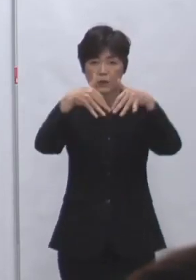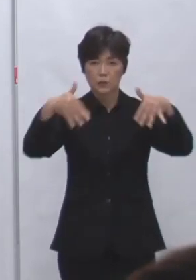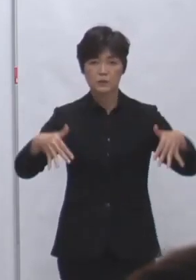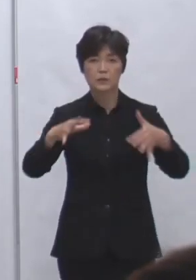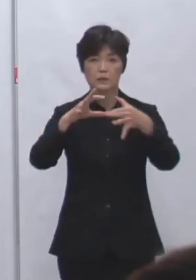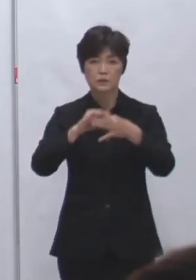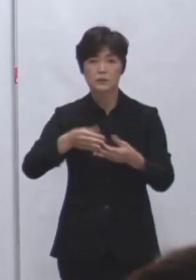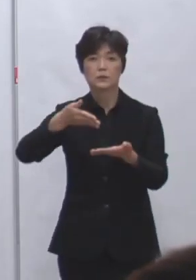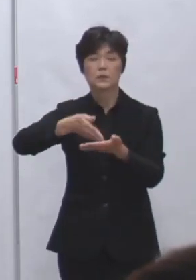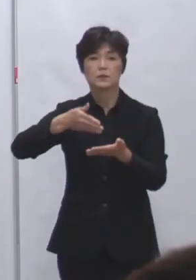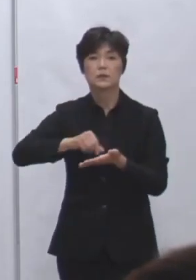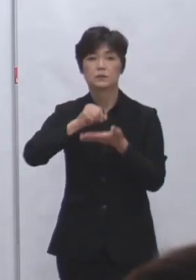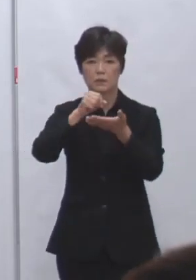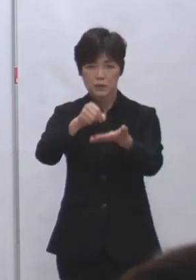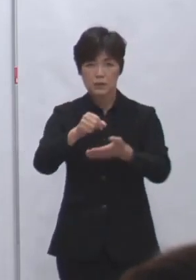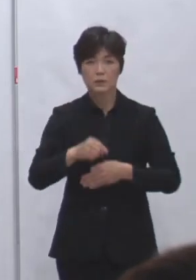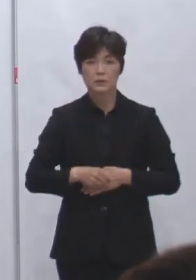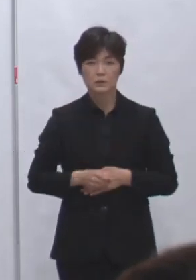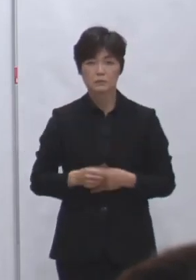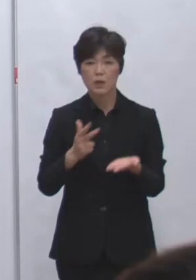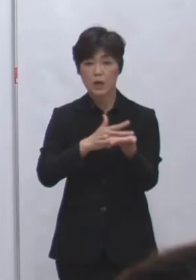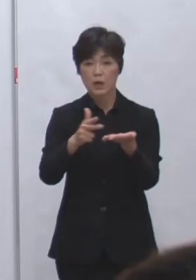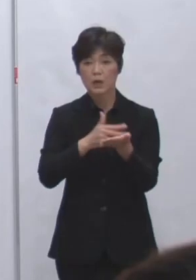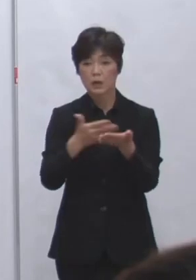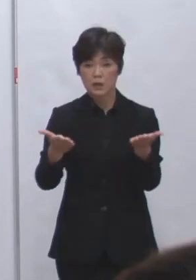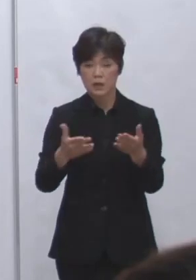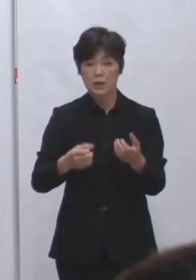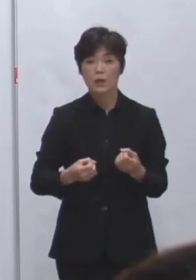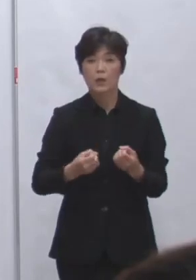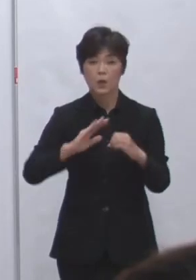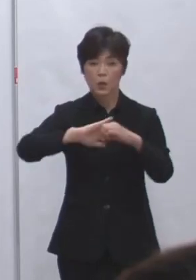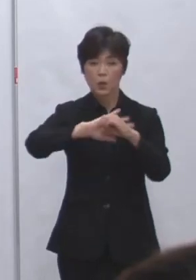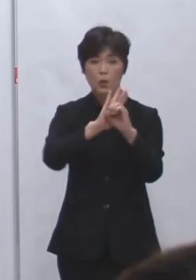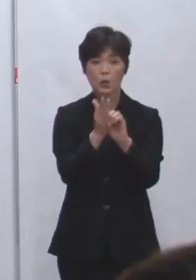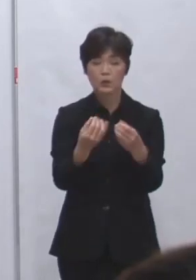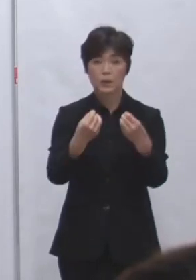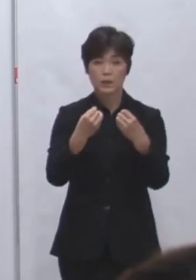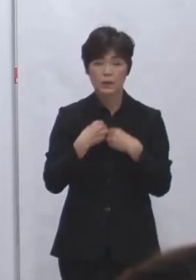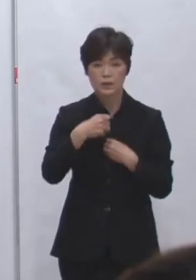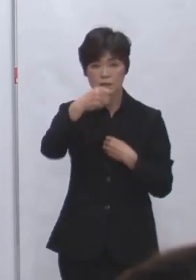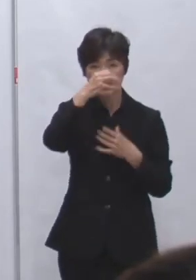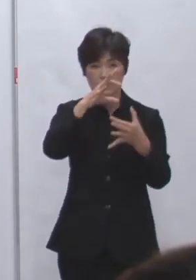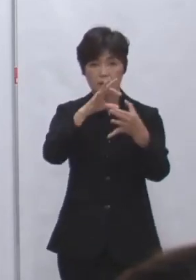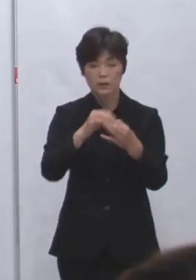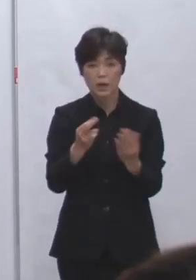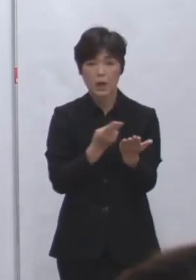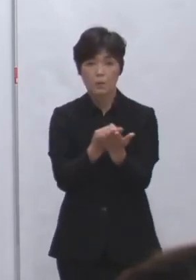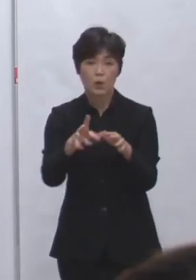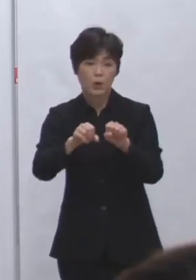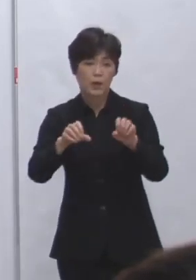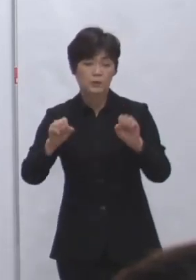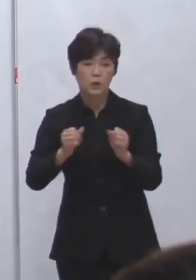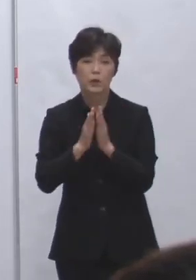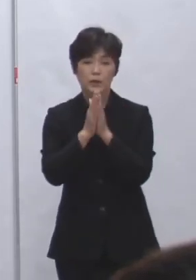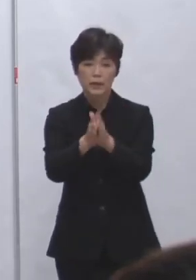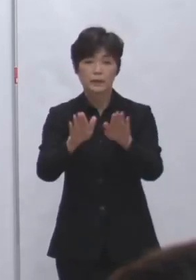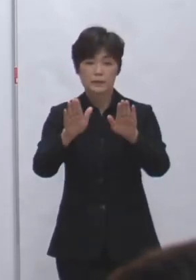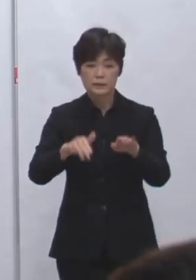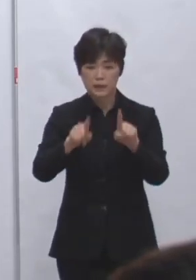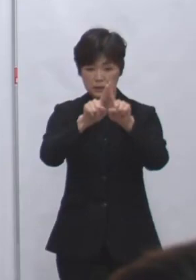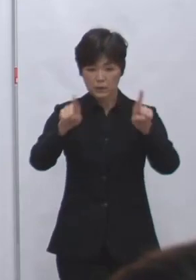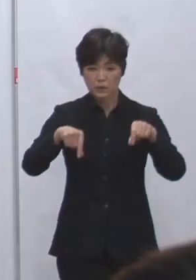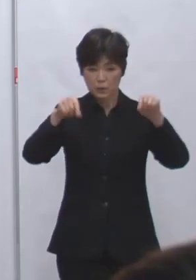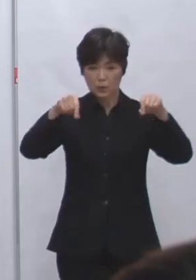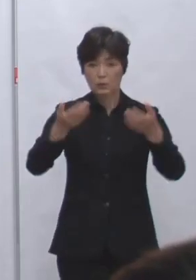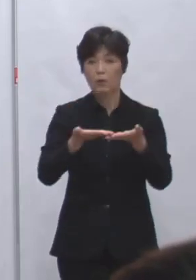てご説明をいたします。お手元にですね、新型コロナウイルス感染症にかかる病床確保を依頼しましたというこういう